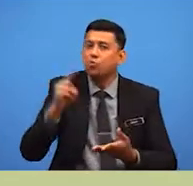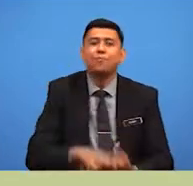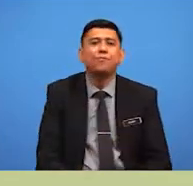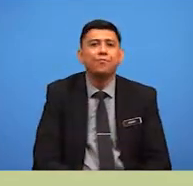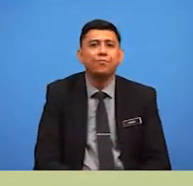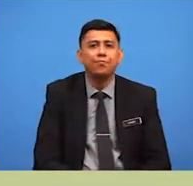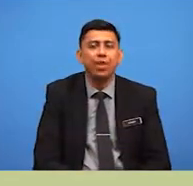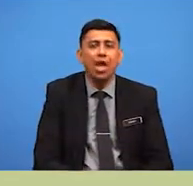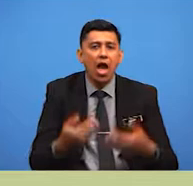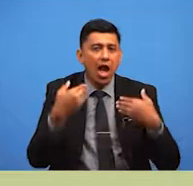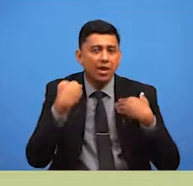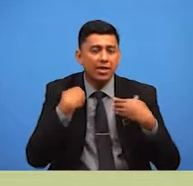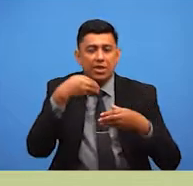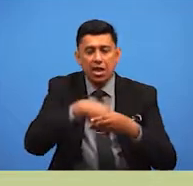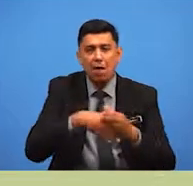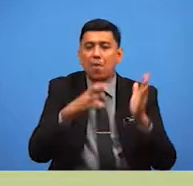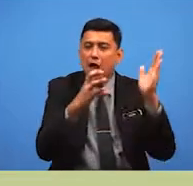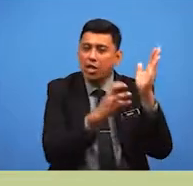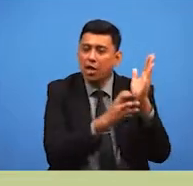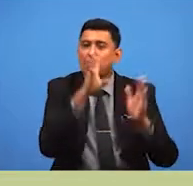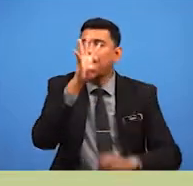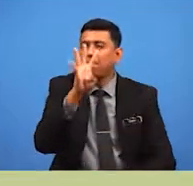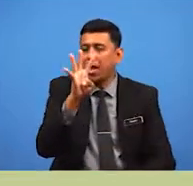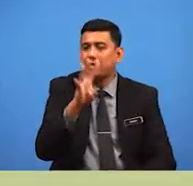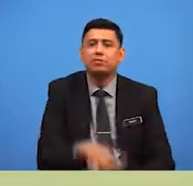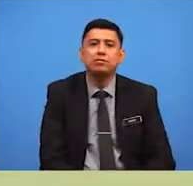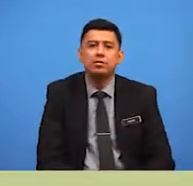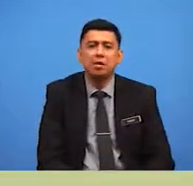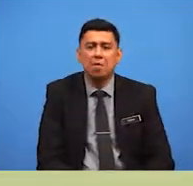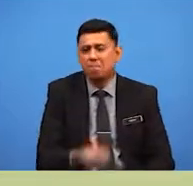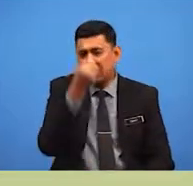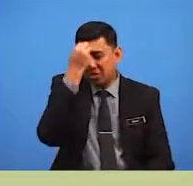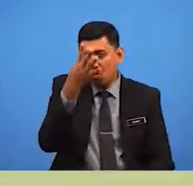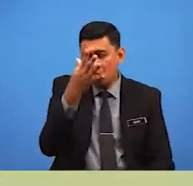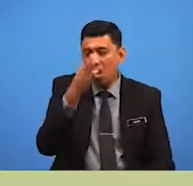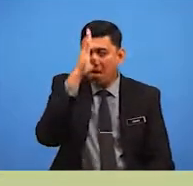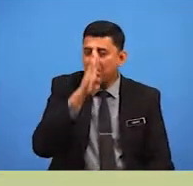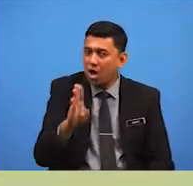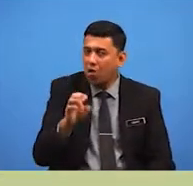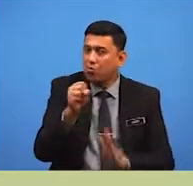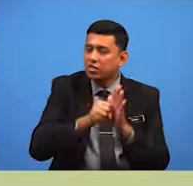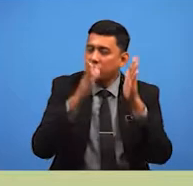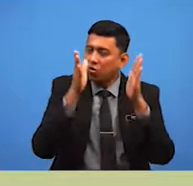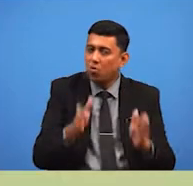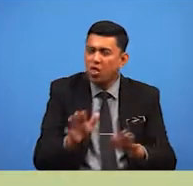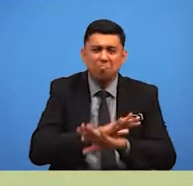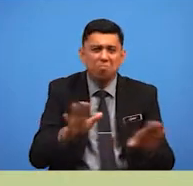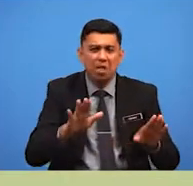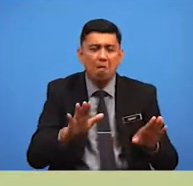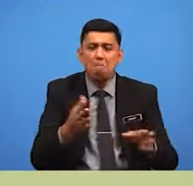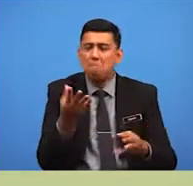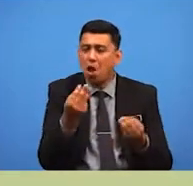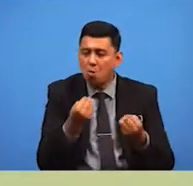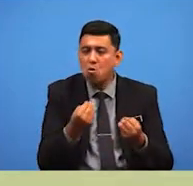ini terkandung dalam rangkap keempat yang menyatakan bahawa seseorang yang tidak mahu